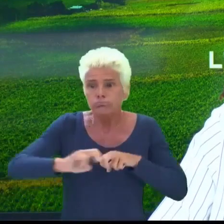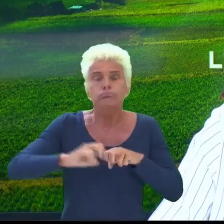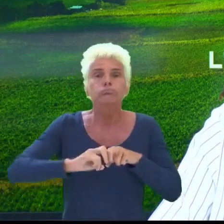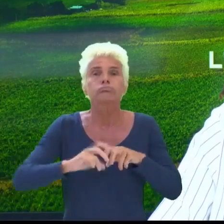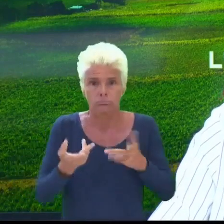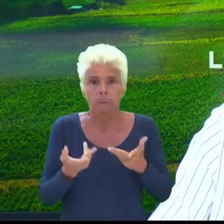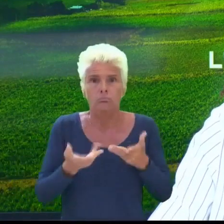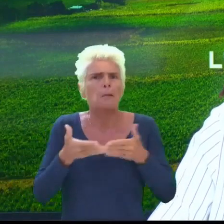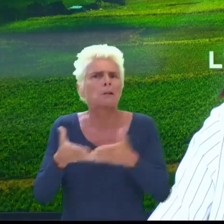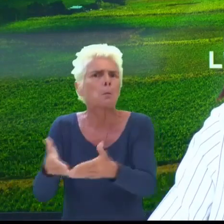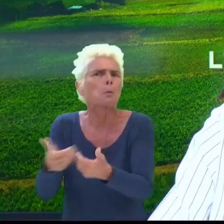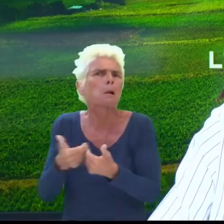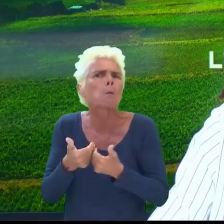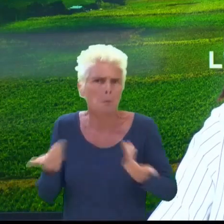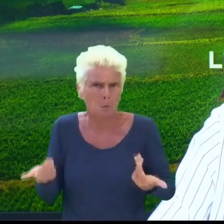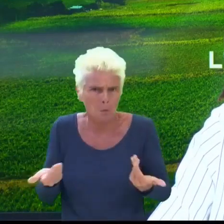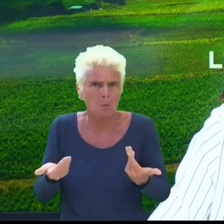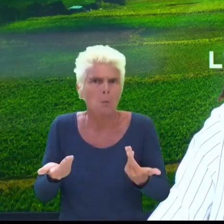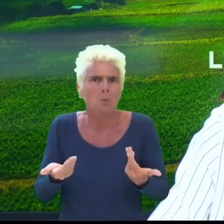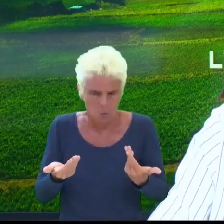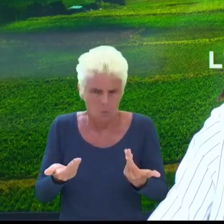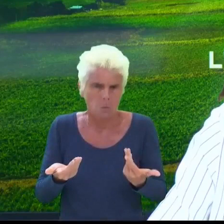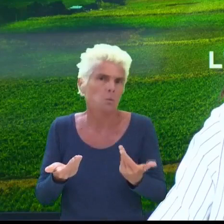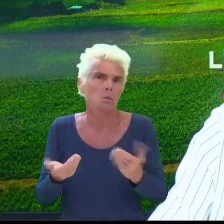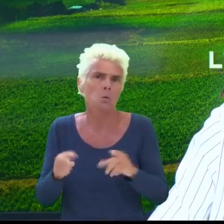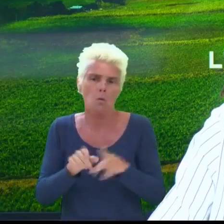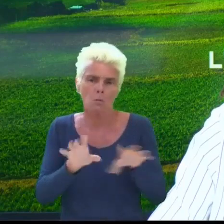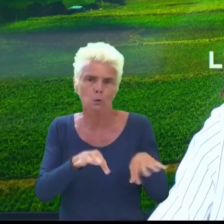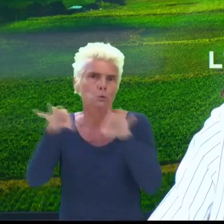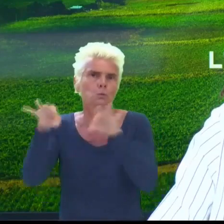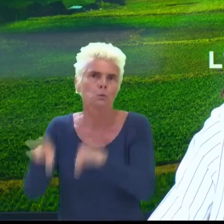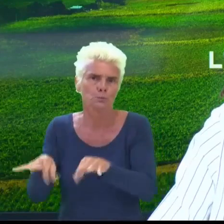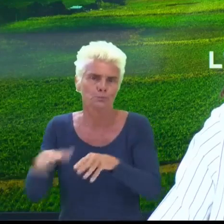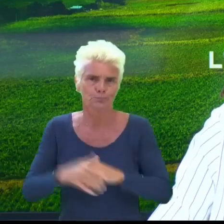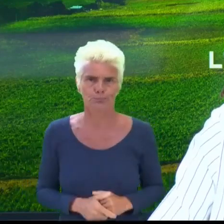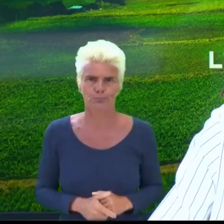des des bateaux ont donc d'ors et déjà été